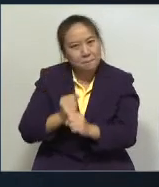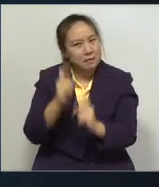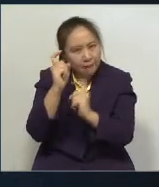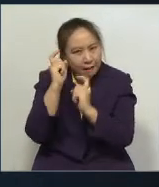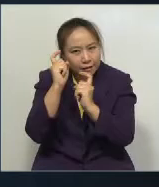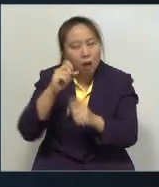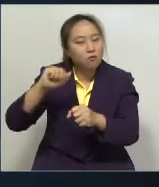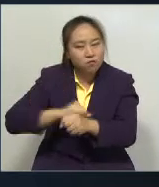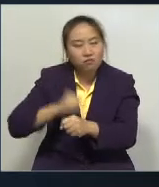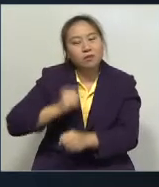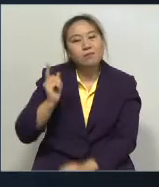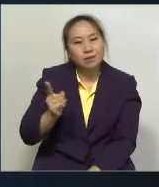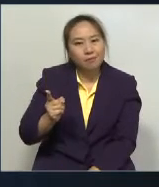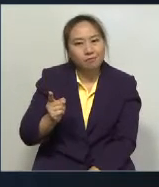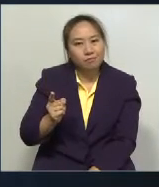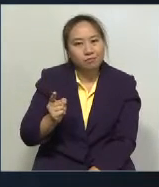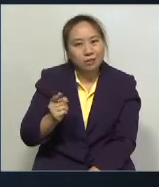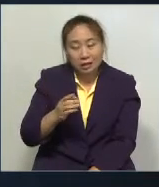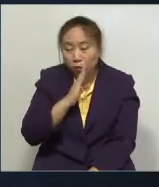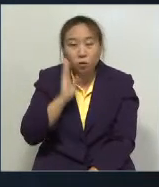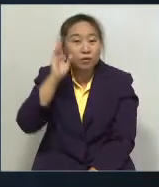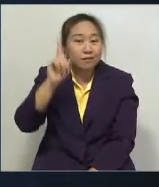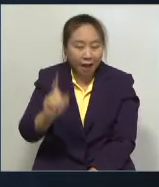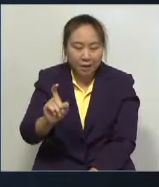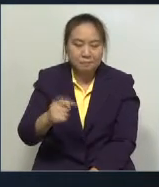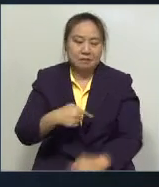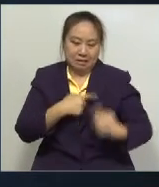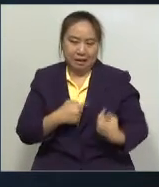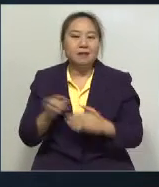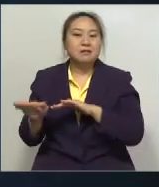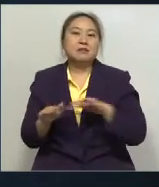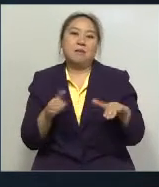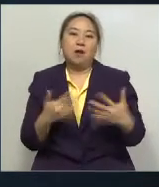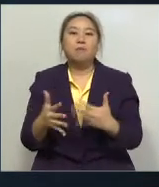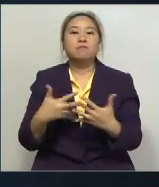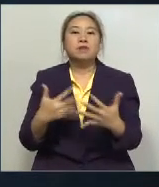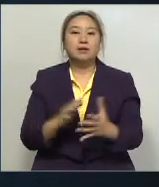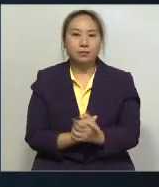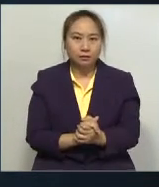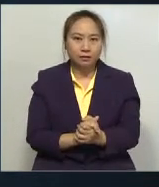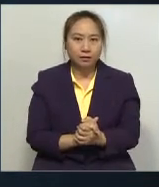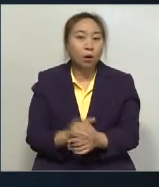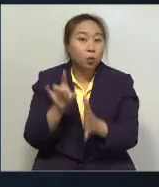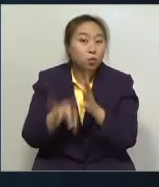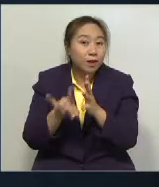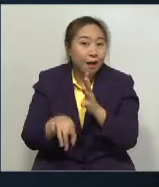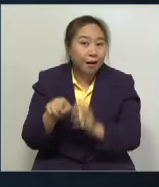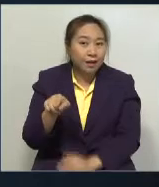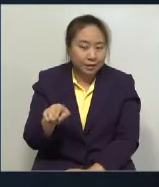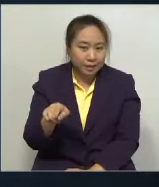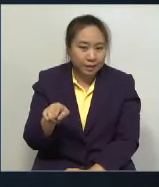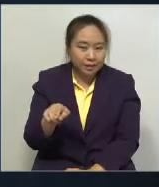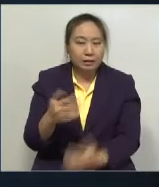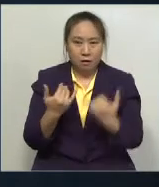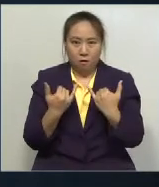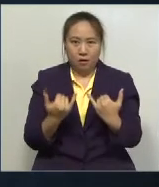เสียก็เราเตรียมใจอยู่แล้วนะครับก็สุดท้ายนะครับก็ถือว่างานนี้เป็นโอ